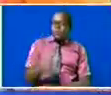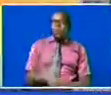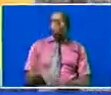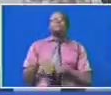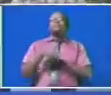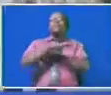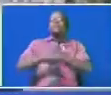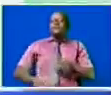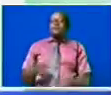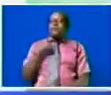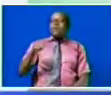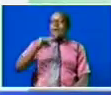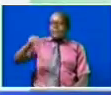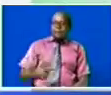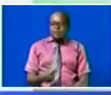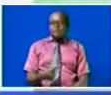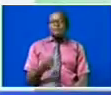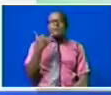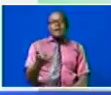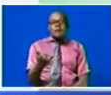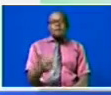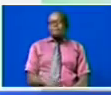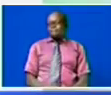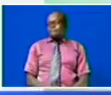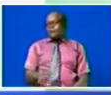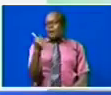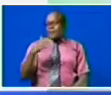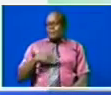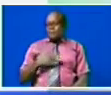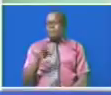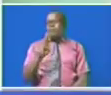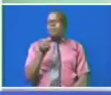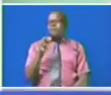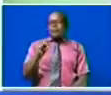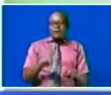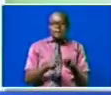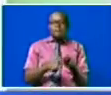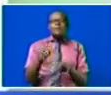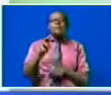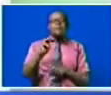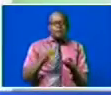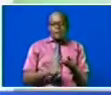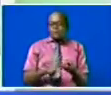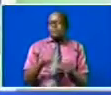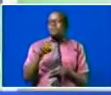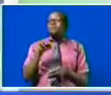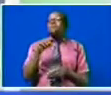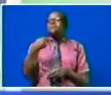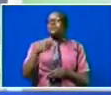alibiwa shilingi 100,000. Kufikia sasa washukiwa wengine Brian Owino, Michael Mbanya na Suleiman